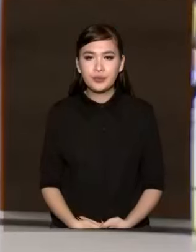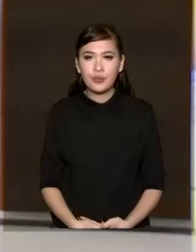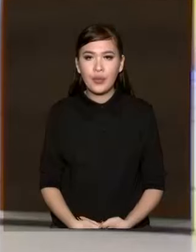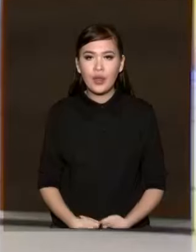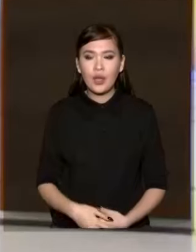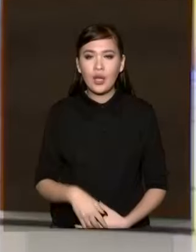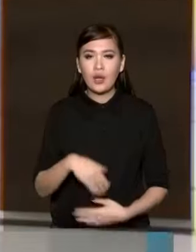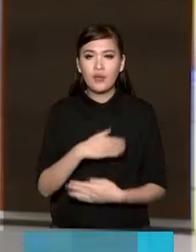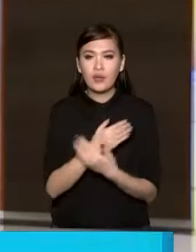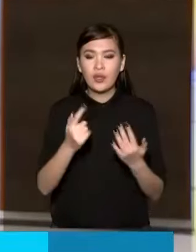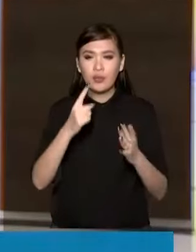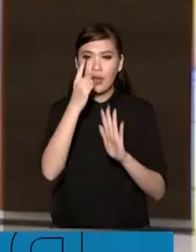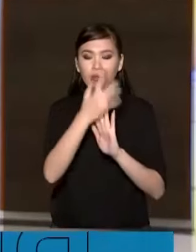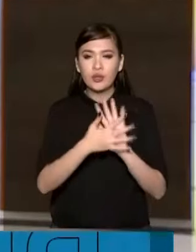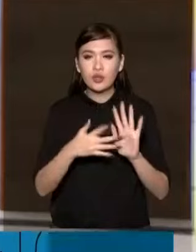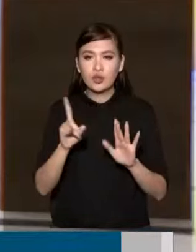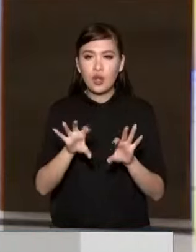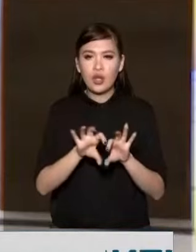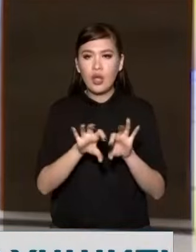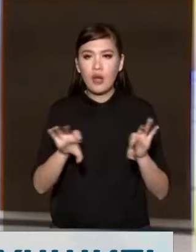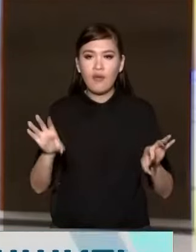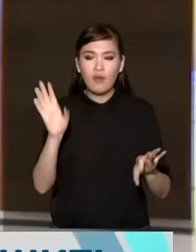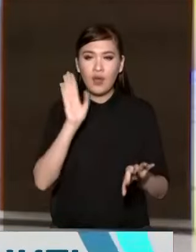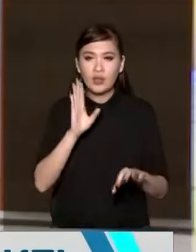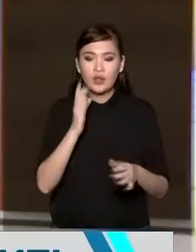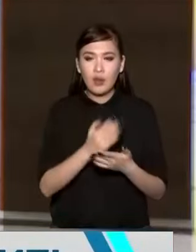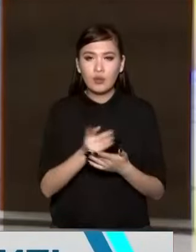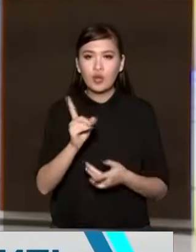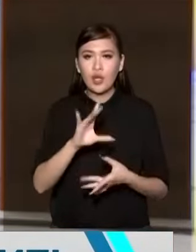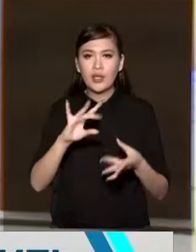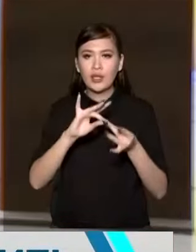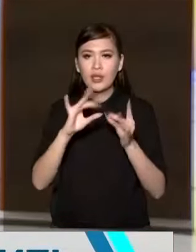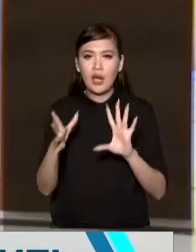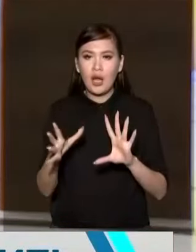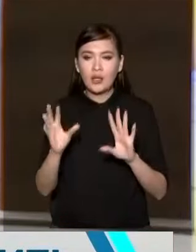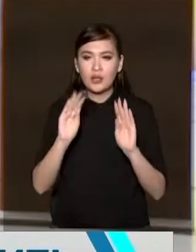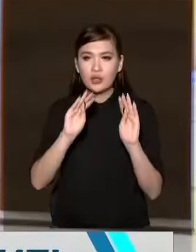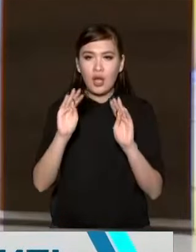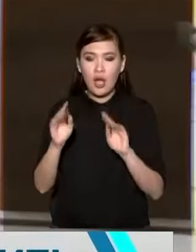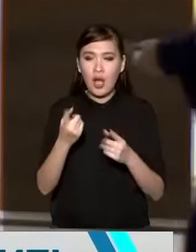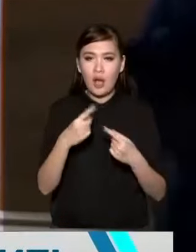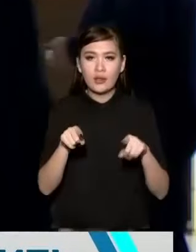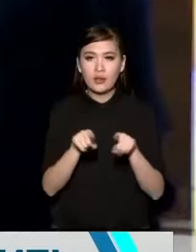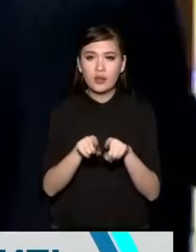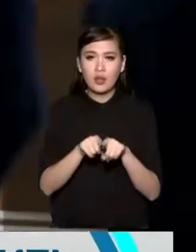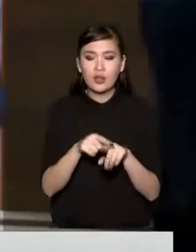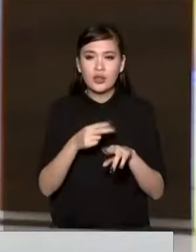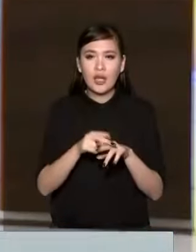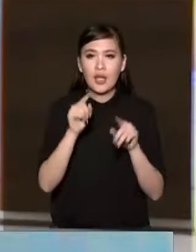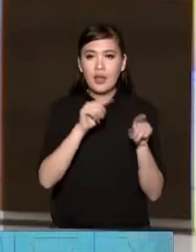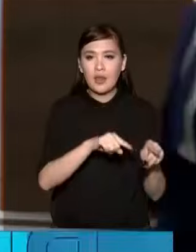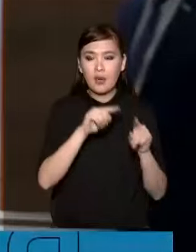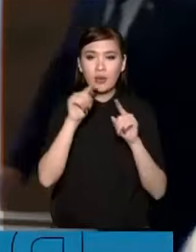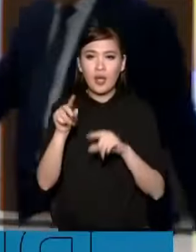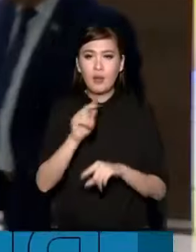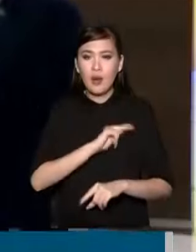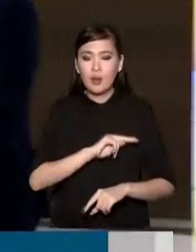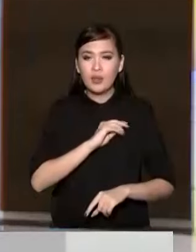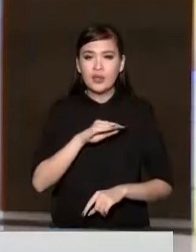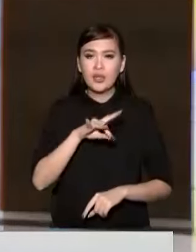поймите, что трубу ложить, водопровод, и что интернет ложить, это одно и то же. Потому что и там работают